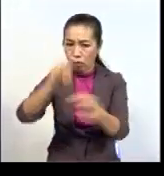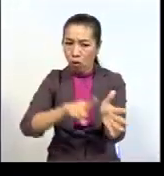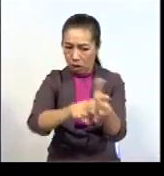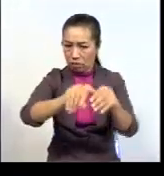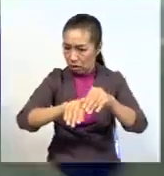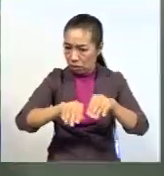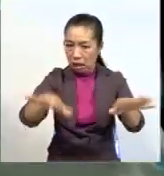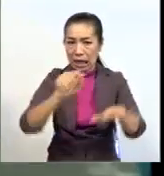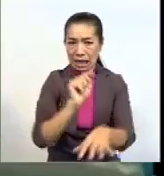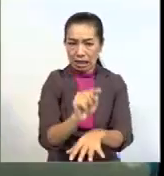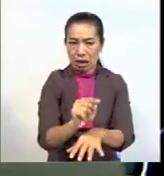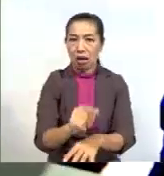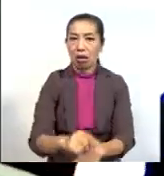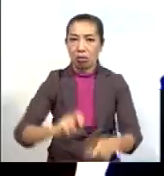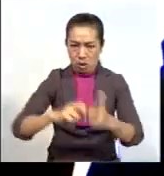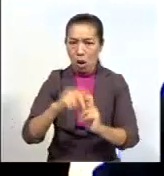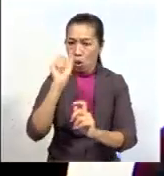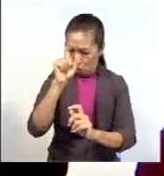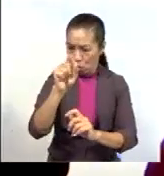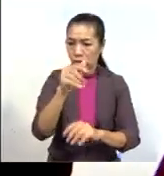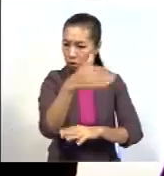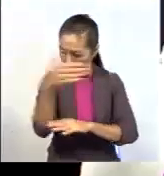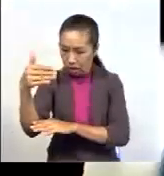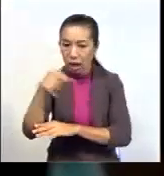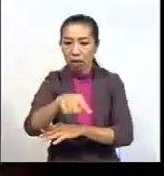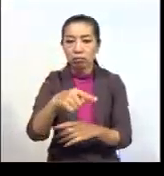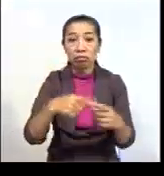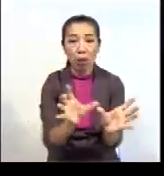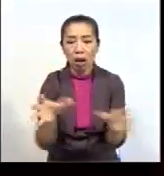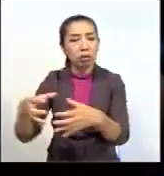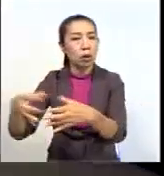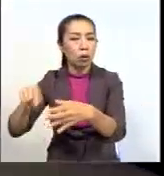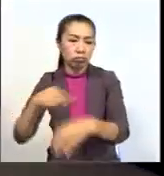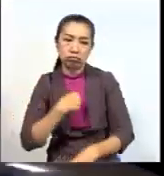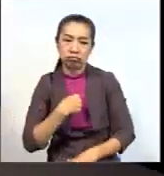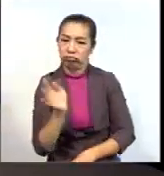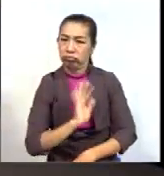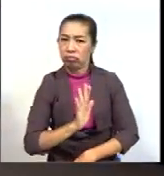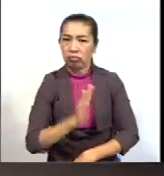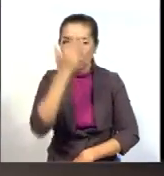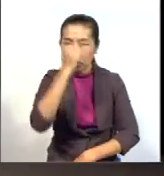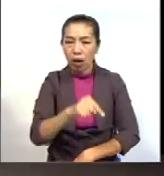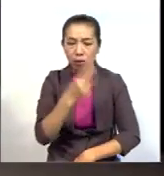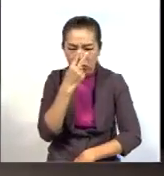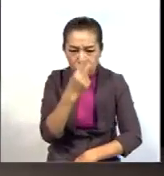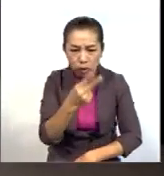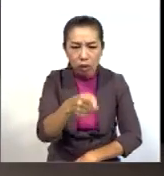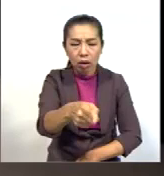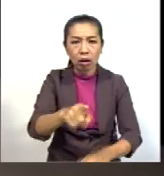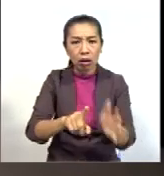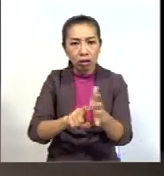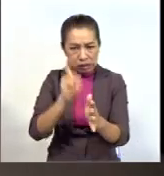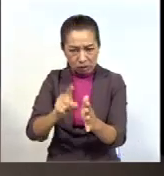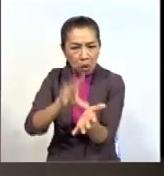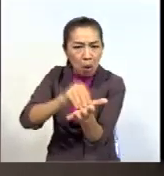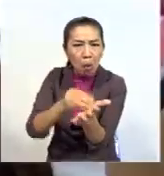าดของไวรัสโคโรนาเป็นภาวะฉุกเฉินระหว่างประเทศแต่ว่าอีกกลุ่มหนึ่งเขาคัดค้านนะคะเพราะเขามองว่าควรมี